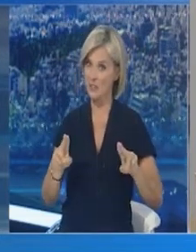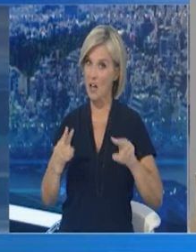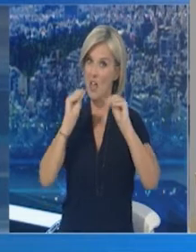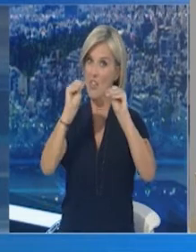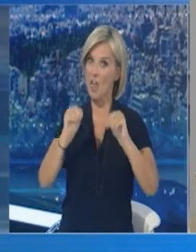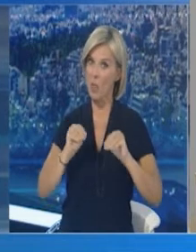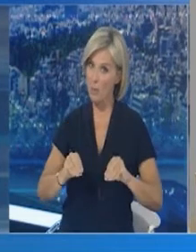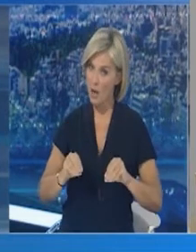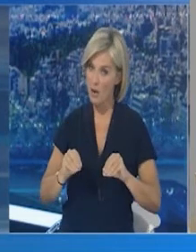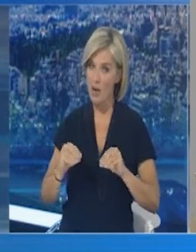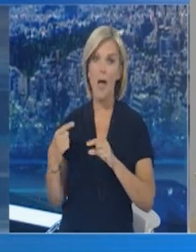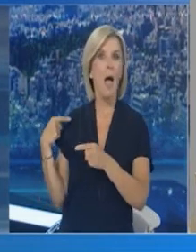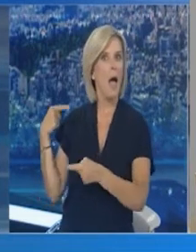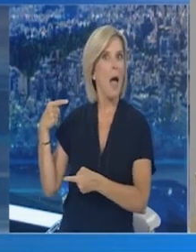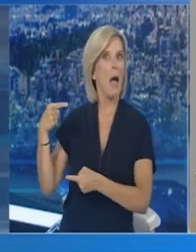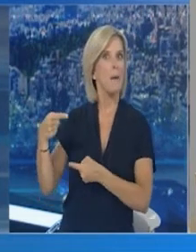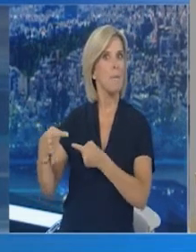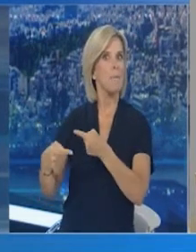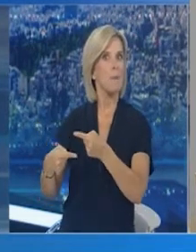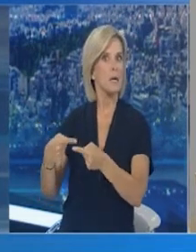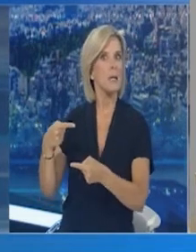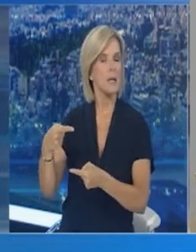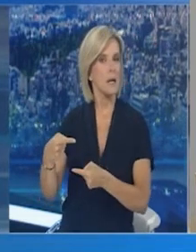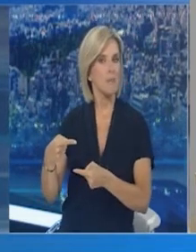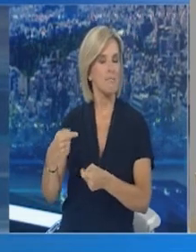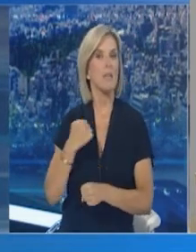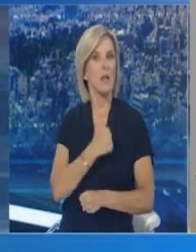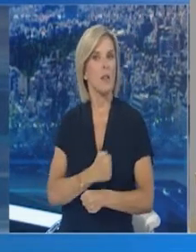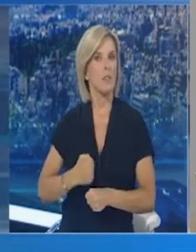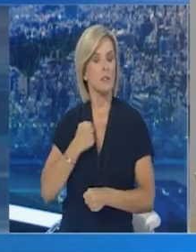δυσμενών επιπτώσεων από την λίμωξη από το COVID.